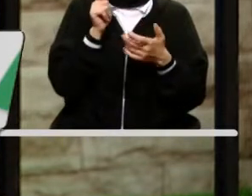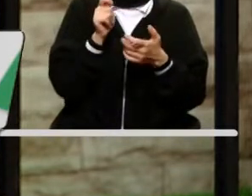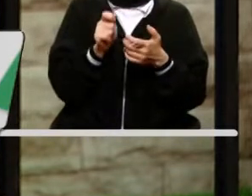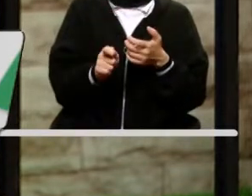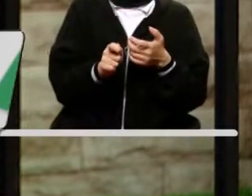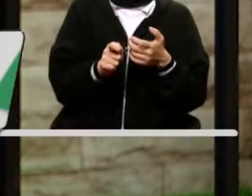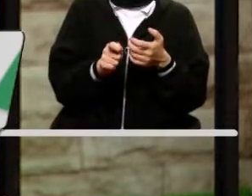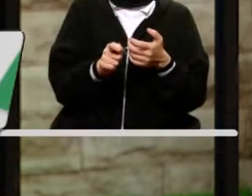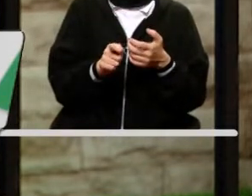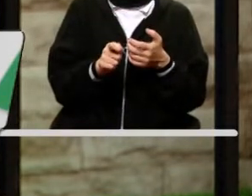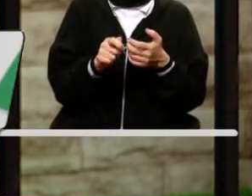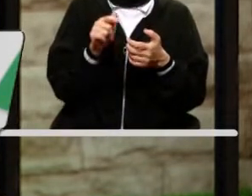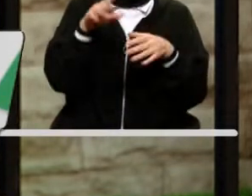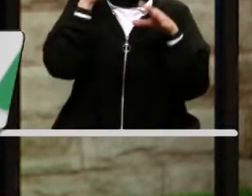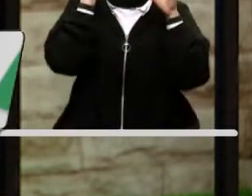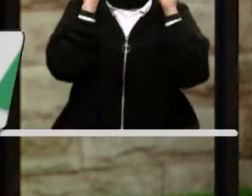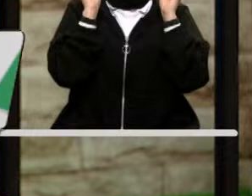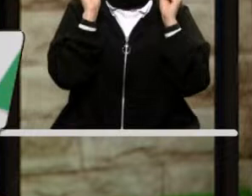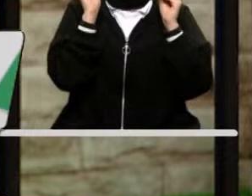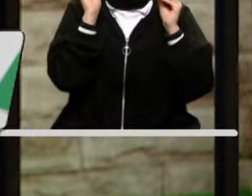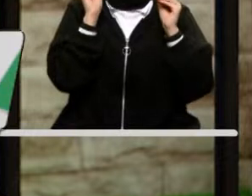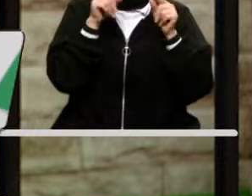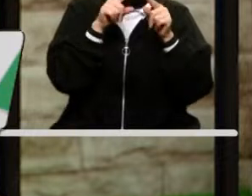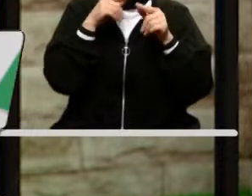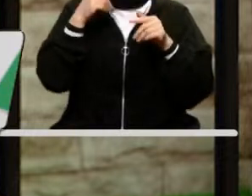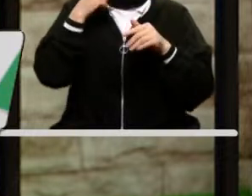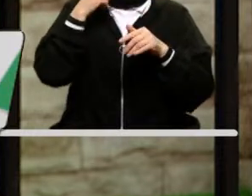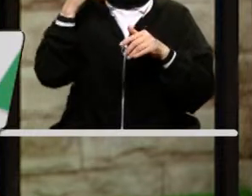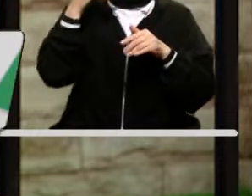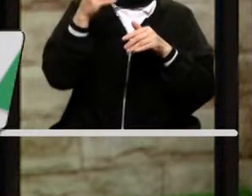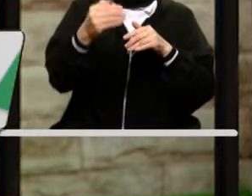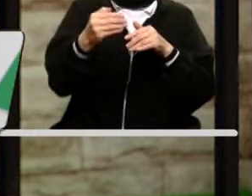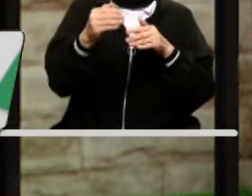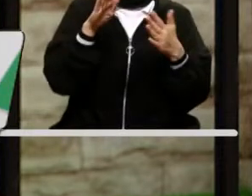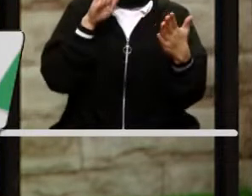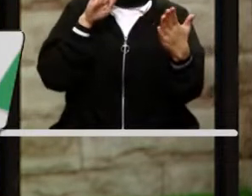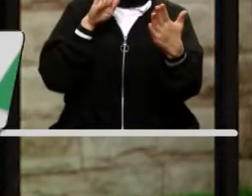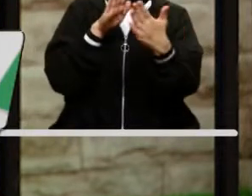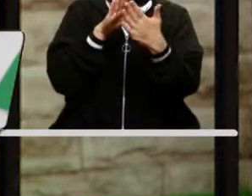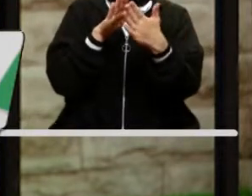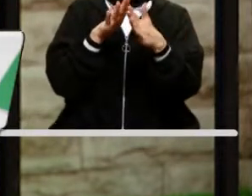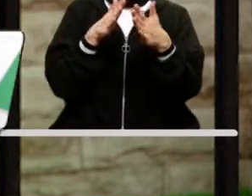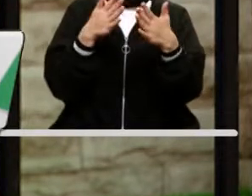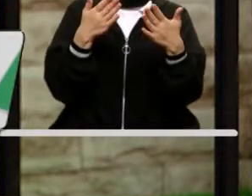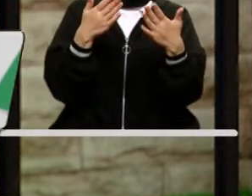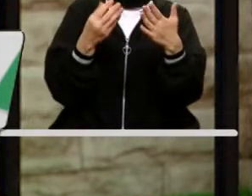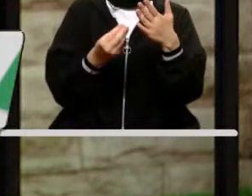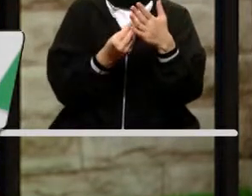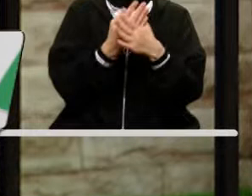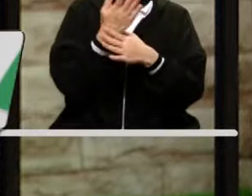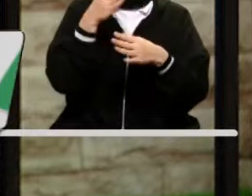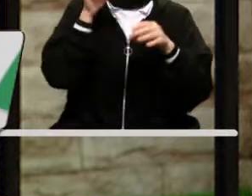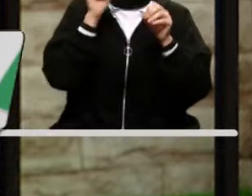yaşamıyla bu öğrendiklerinin ileride karşısına nasıl bir dönütle karşısına çıkacağını